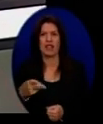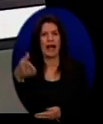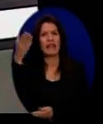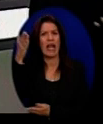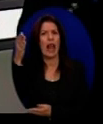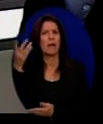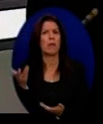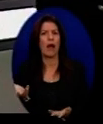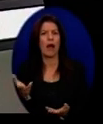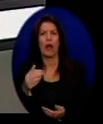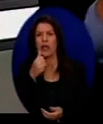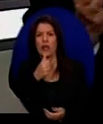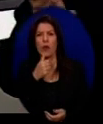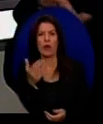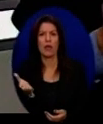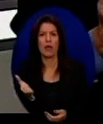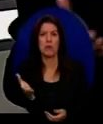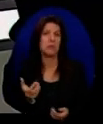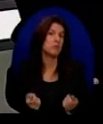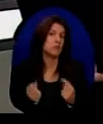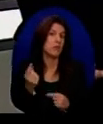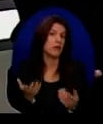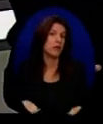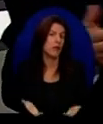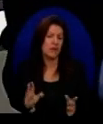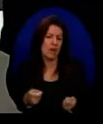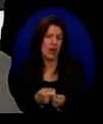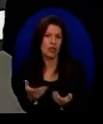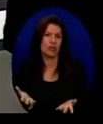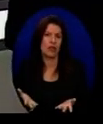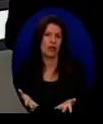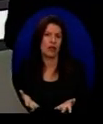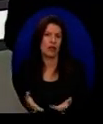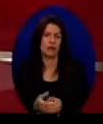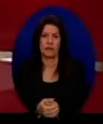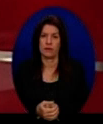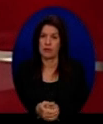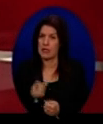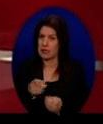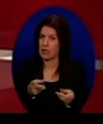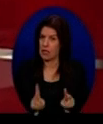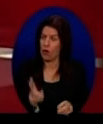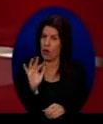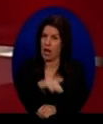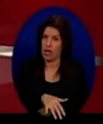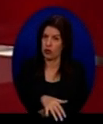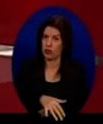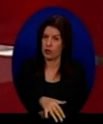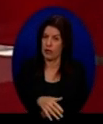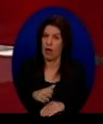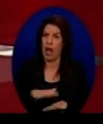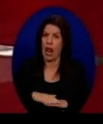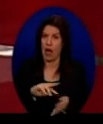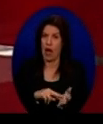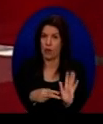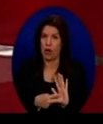ירוקים, הירוקים פתאום, מה להם ולזה? תגידי, שרה, זה יכול להשפיע בצורה יותר משמעותית על הפוליטיקה? זאת